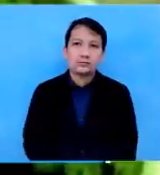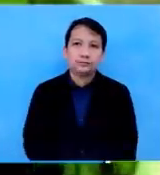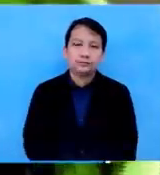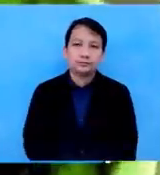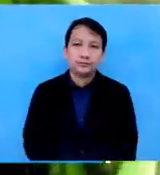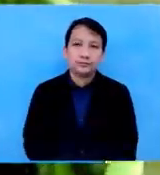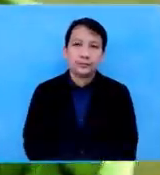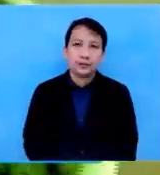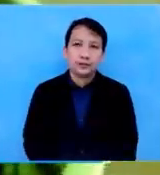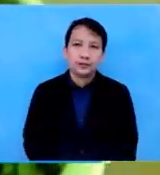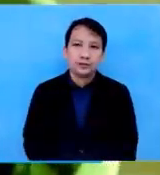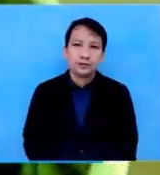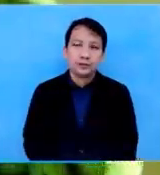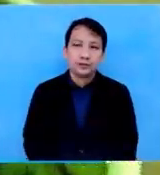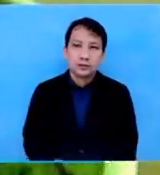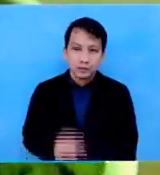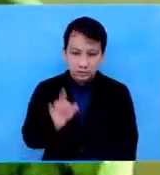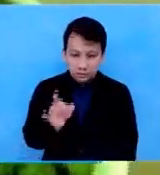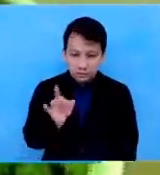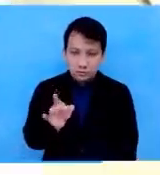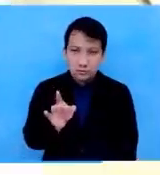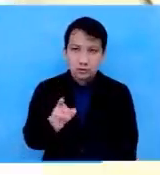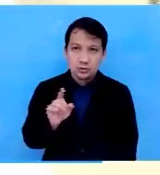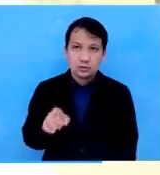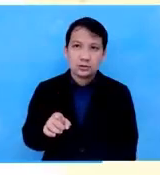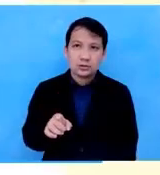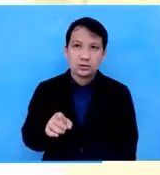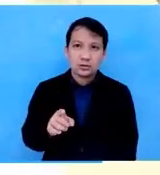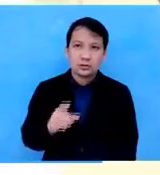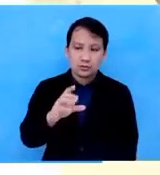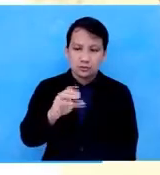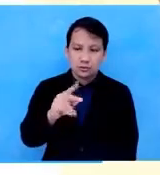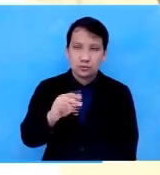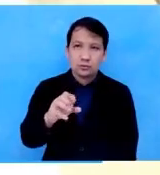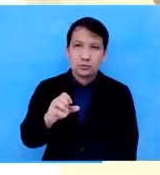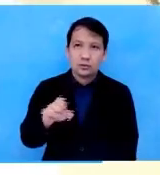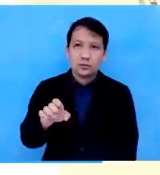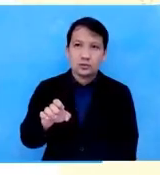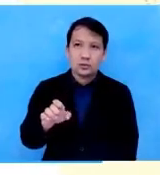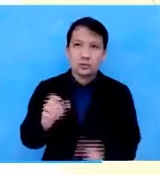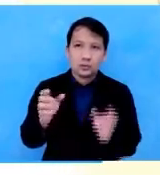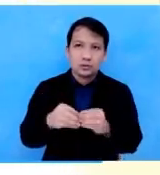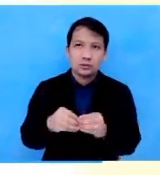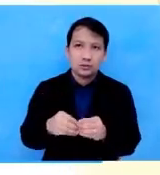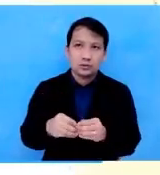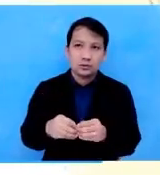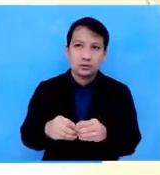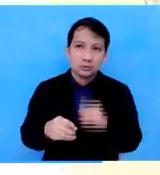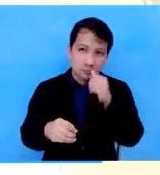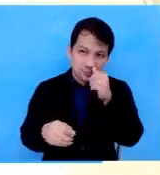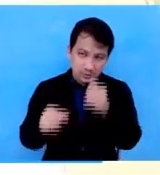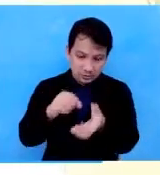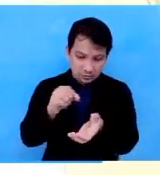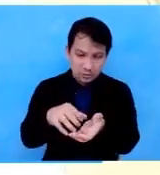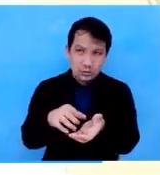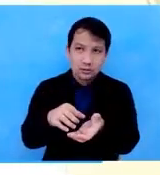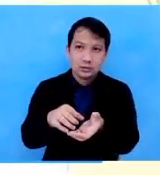ng 80% kokopit. Kailangan po natin yan lagyan ng maliit na hukay para po pag hinulugan natin ng